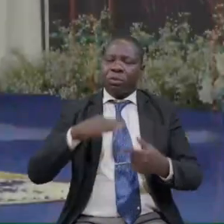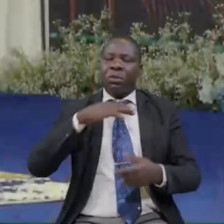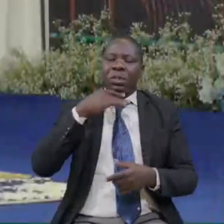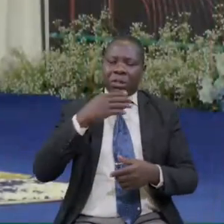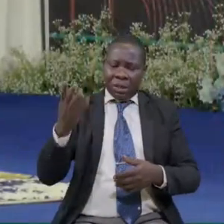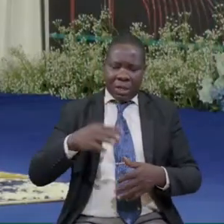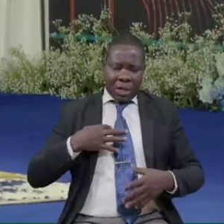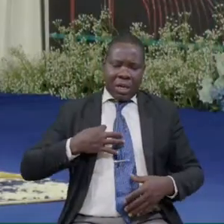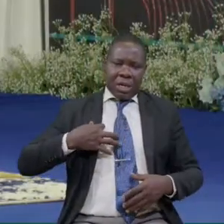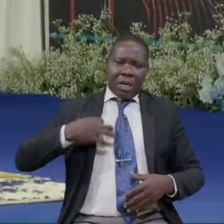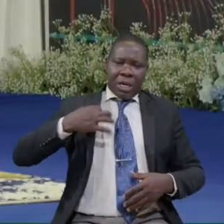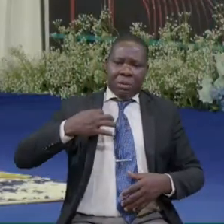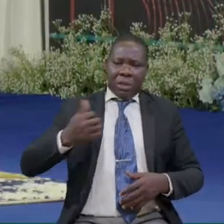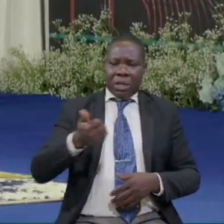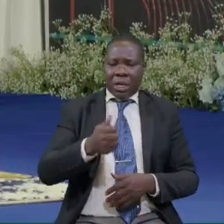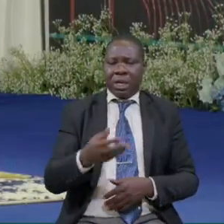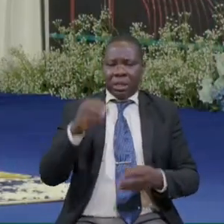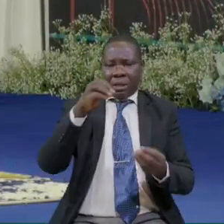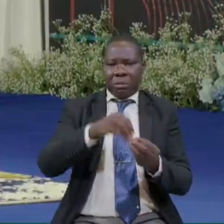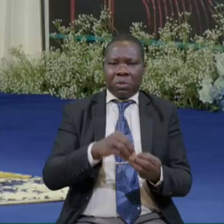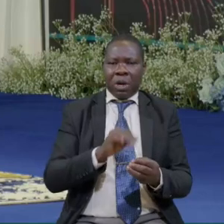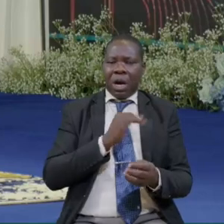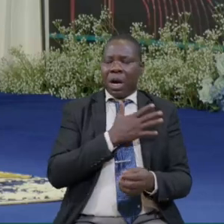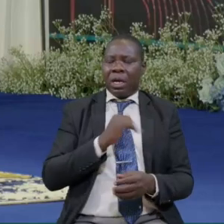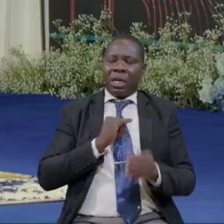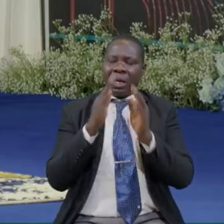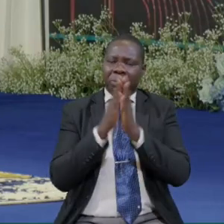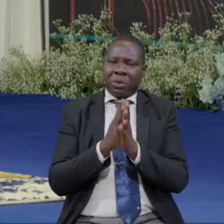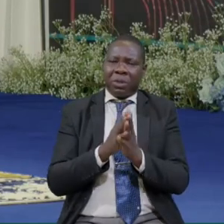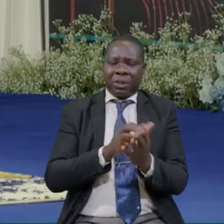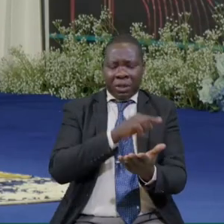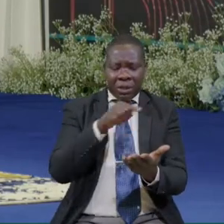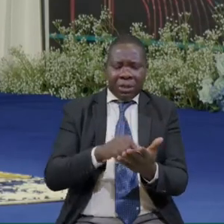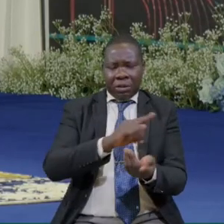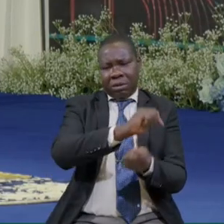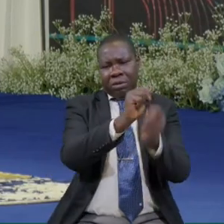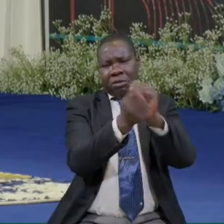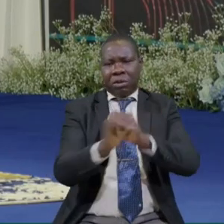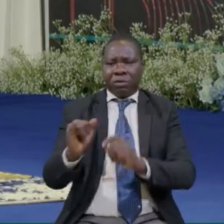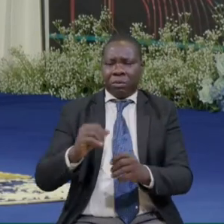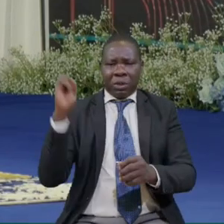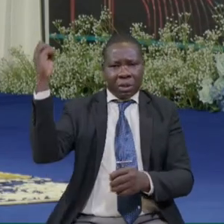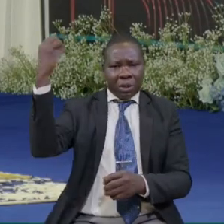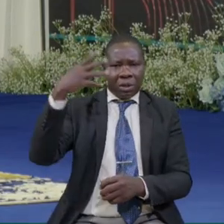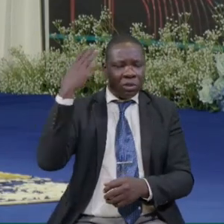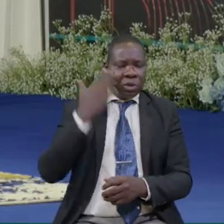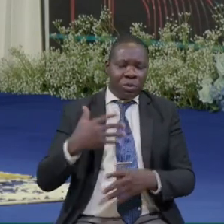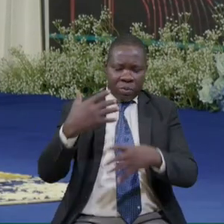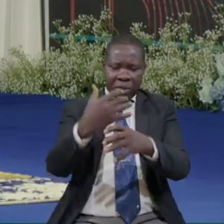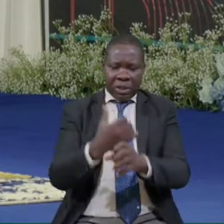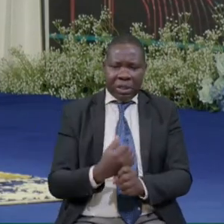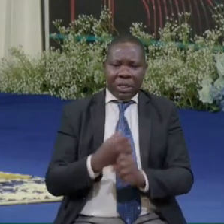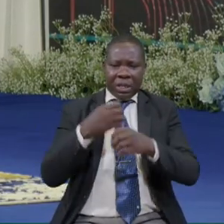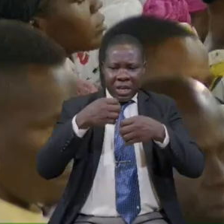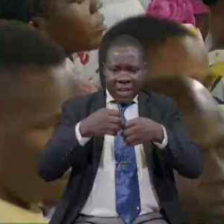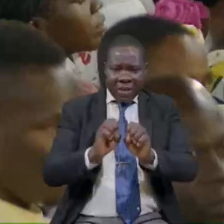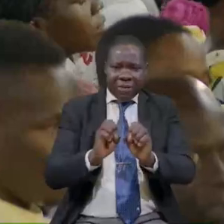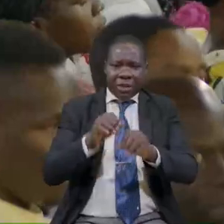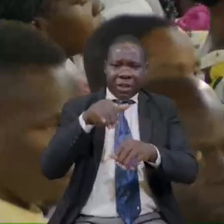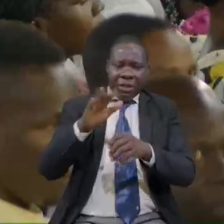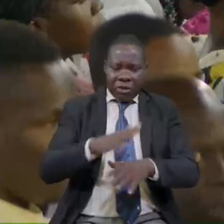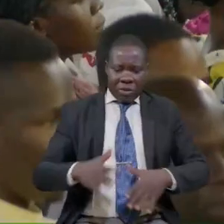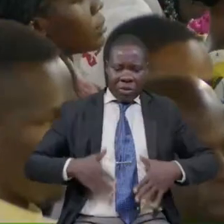plus allés salir leurs vêtements. Je prie que cette grâce qui transforme prenne effet dans votre